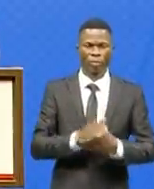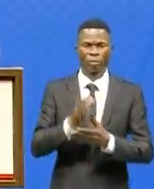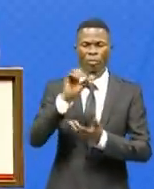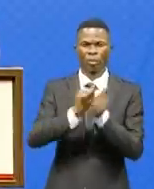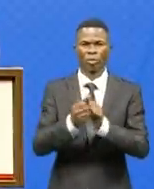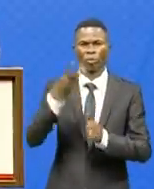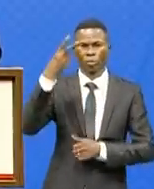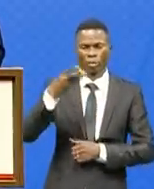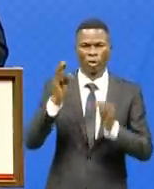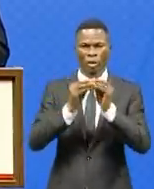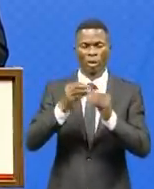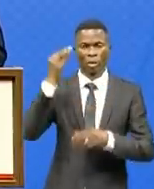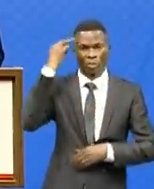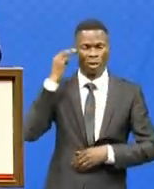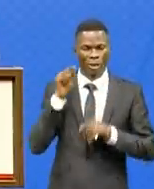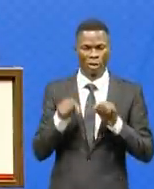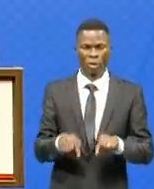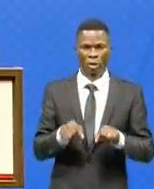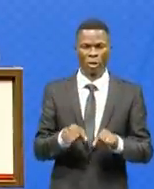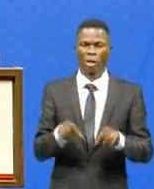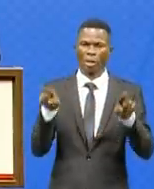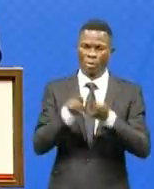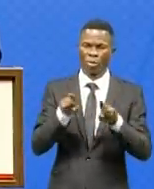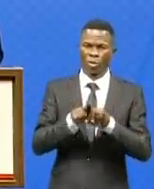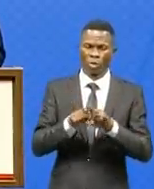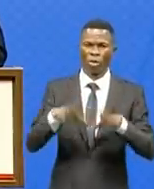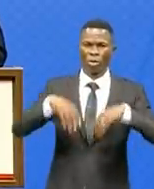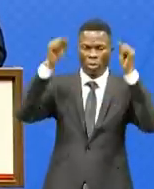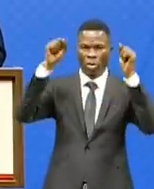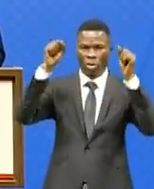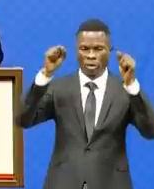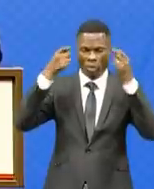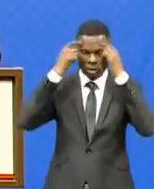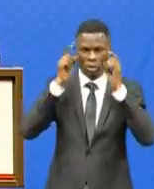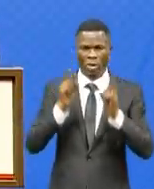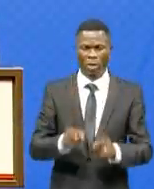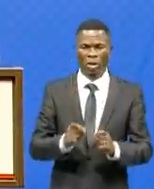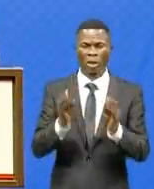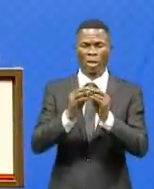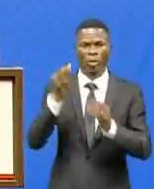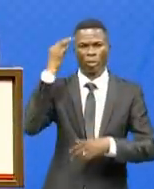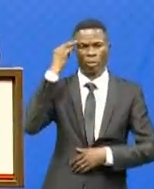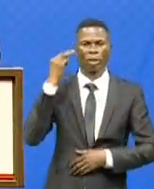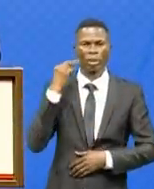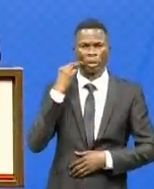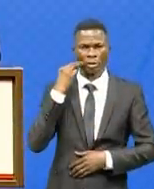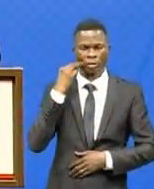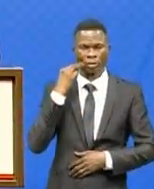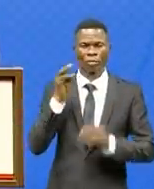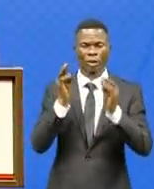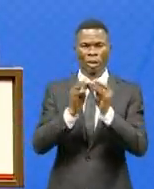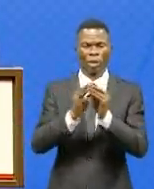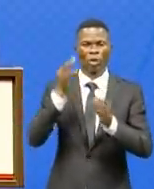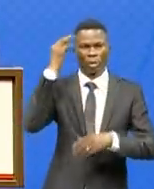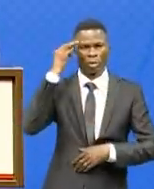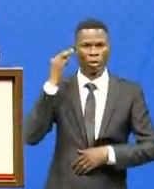Chapitre 3 du Conseil des ministres de ce jour, relatif à l'approbation d'un relevé des décisions du Conseil des ministres. Le Conseil des